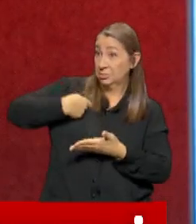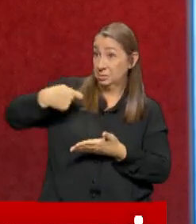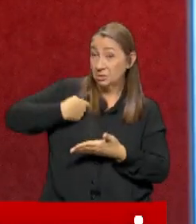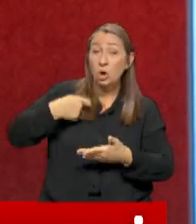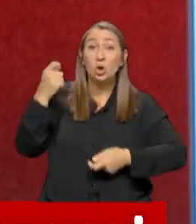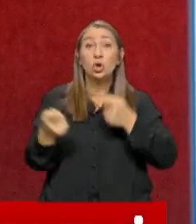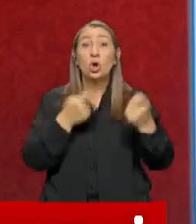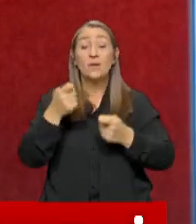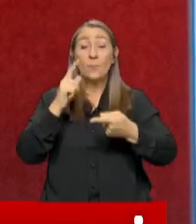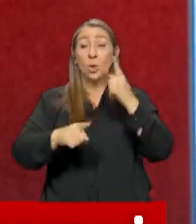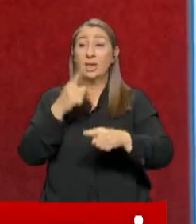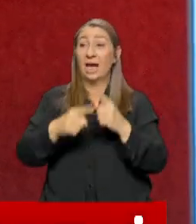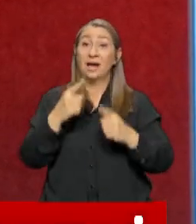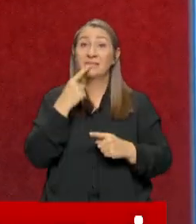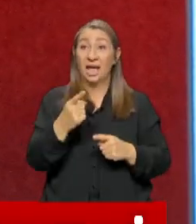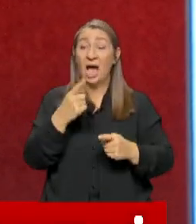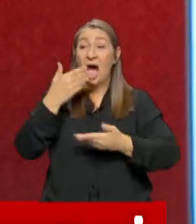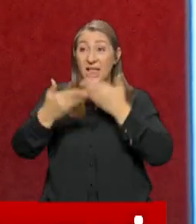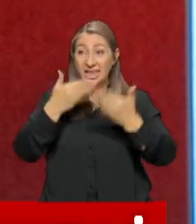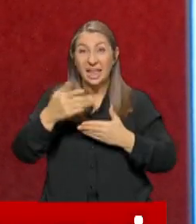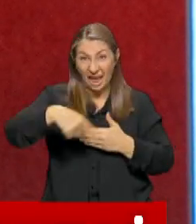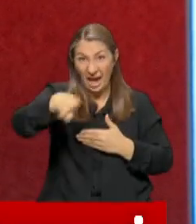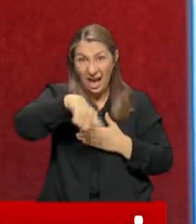görevini siyaset diye tanımlayanlara